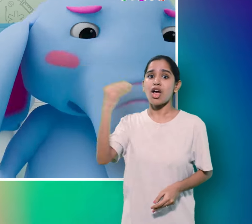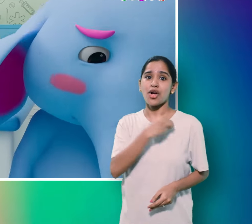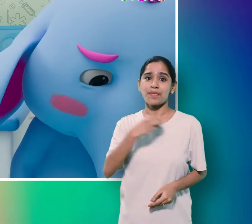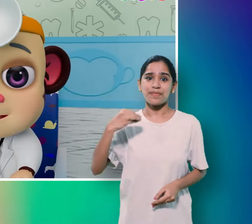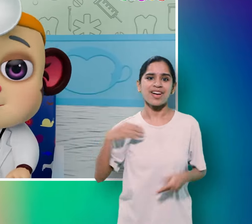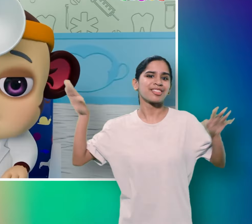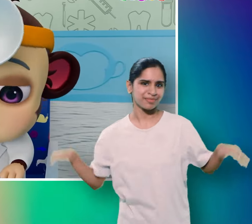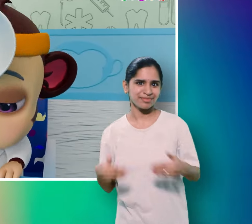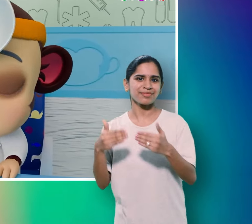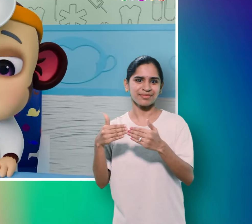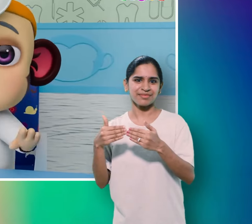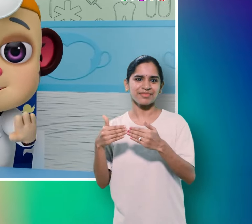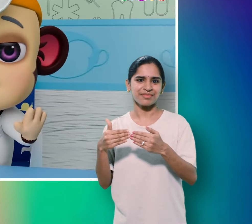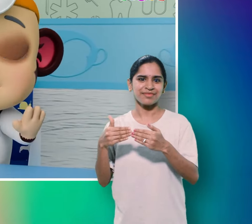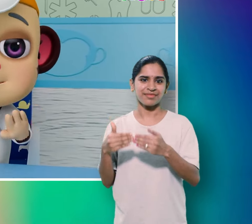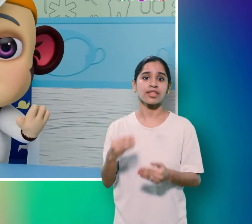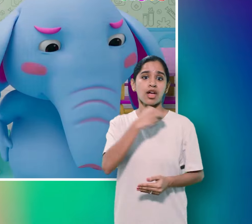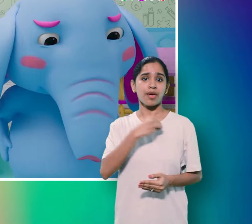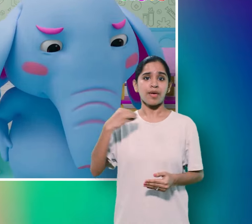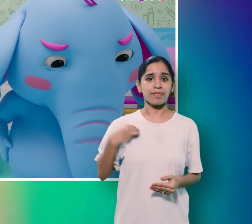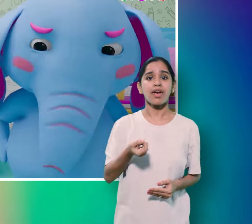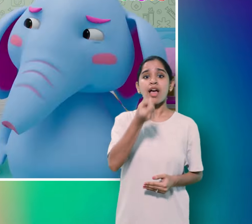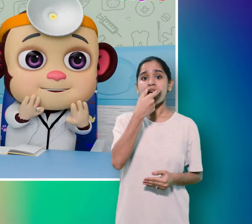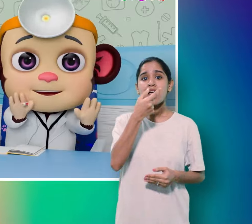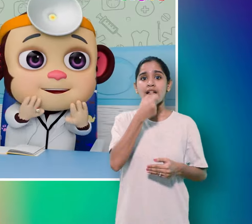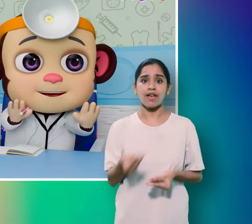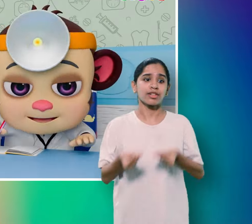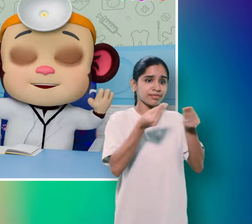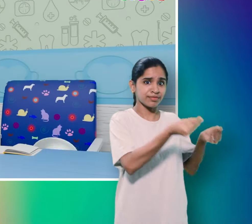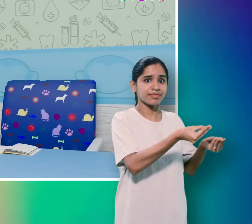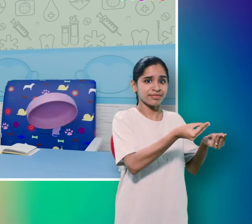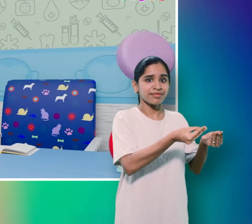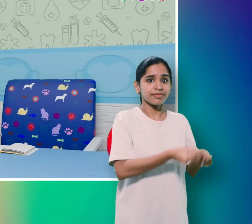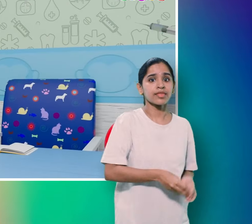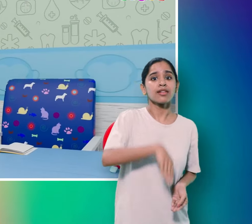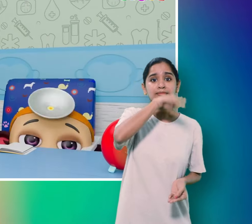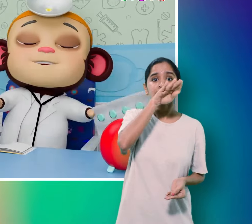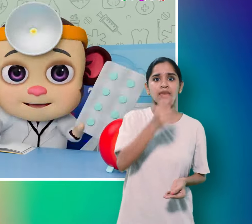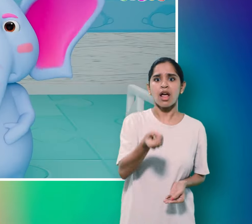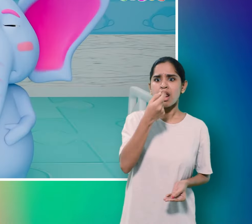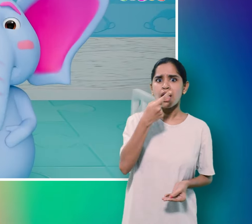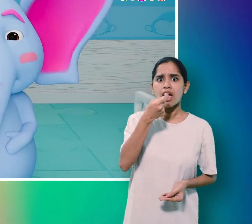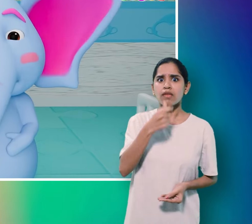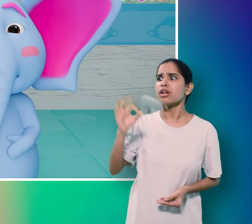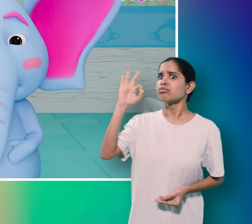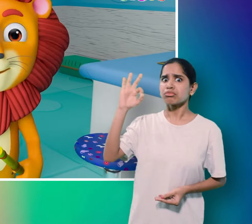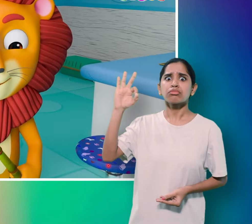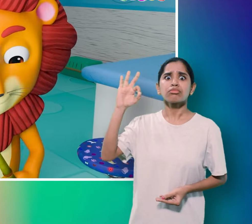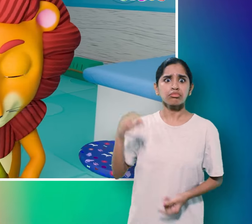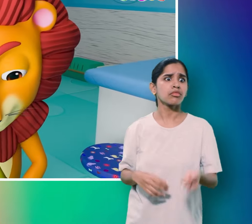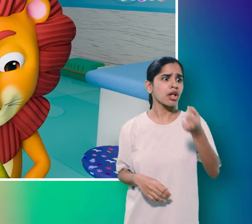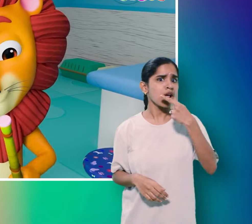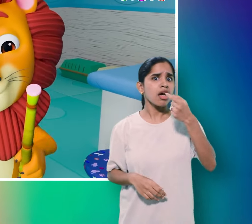हाथी गया डॉक्टर के पास डॉक्टर ने खिलाई दवा हाथ बोला